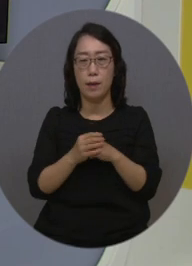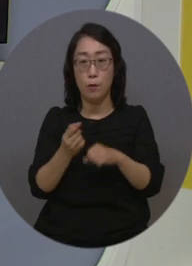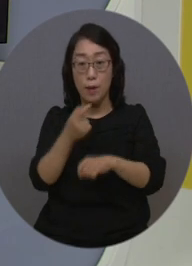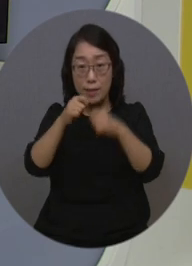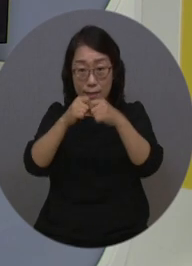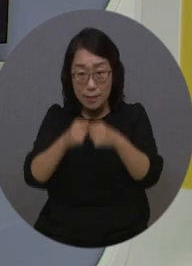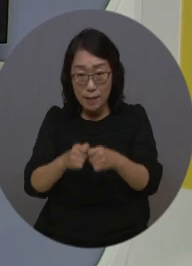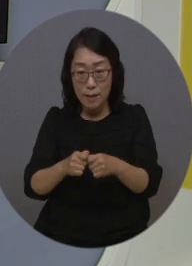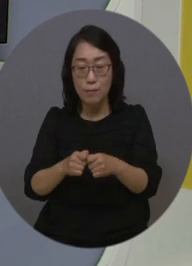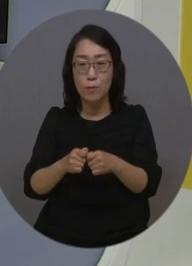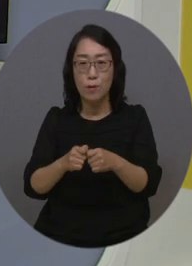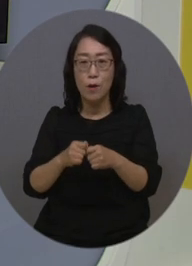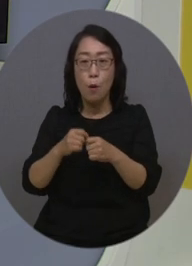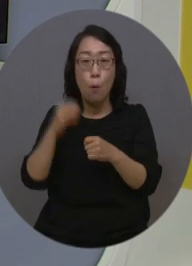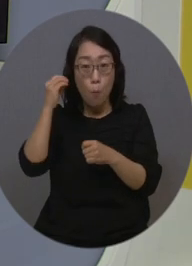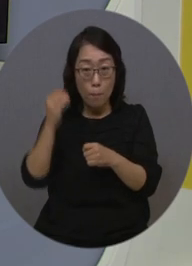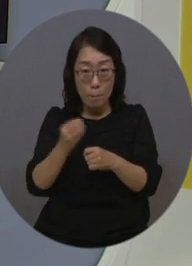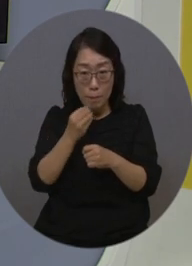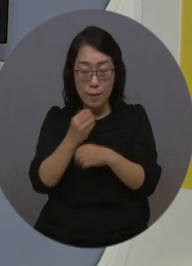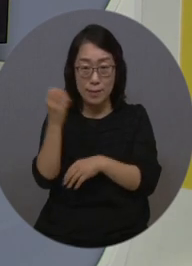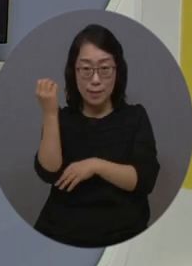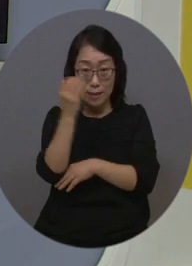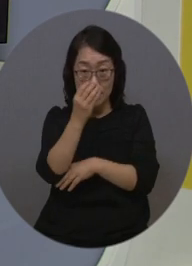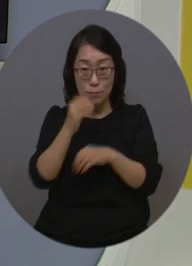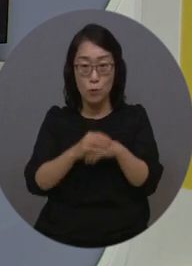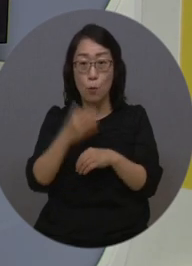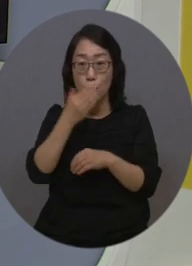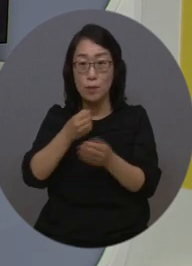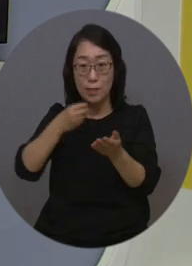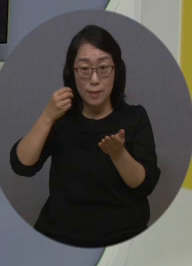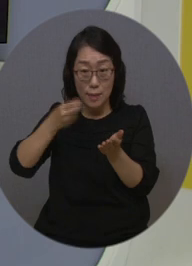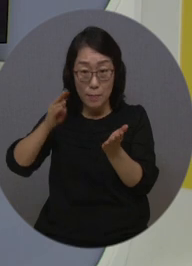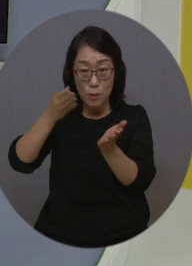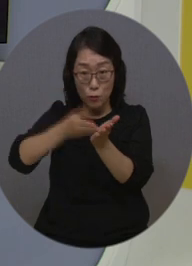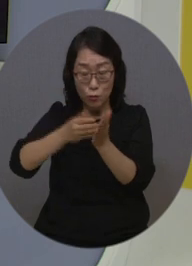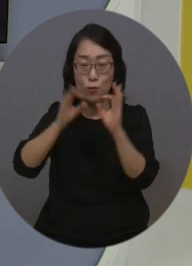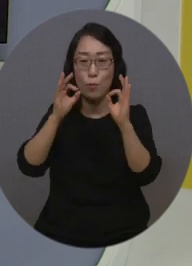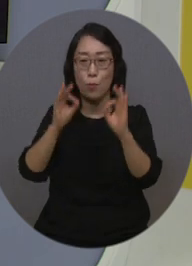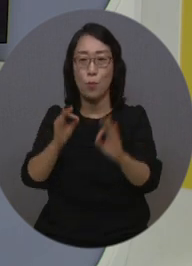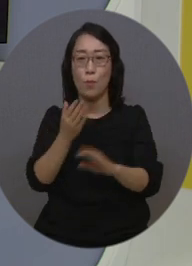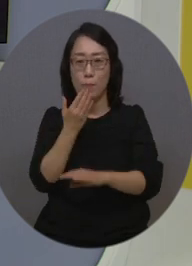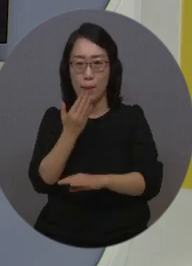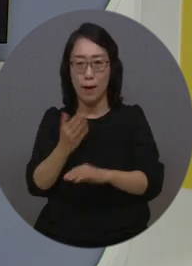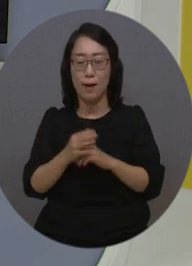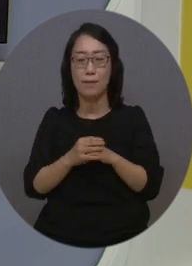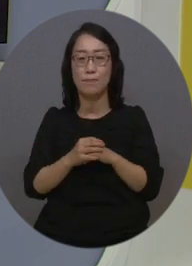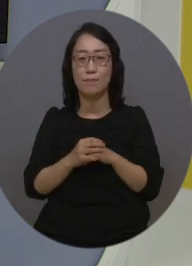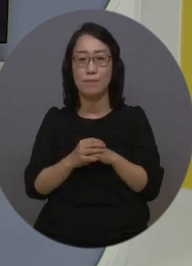자세한 사항은 웰페어뉴스 홈페이지와 장애인신문, 복지TV뉴스를 통해 확인할 수 있습니다.